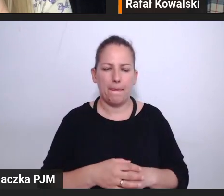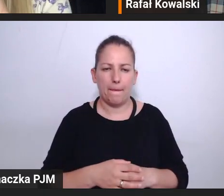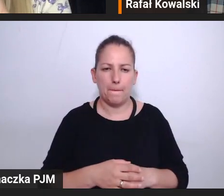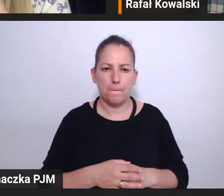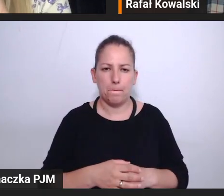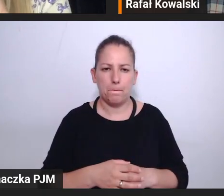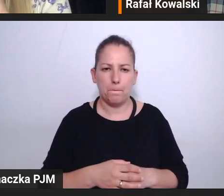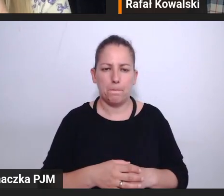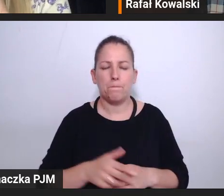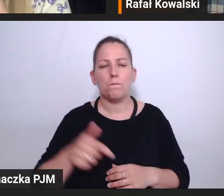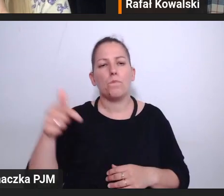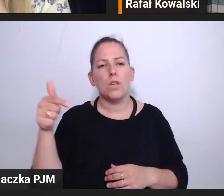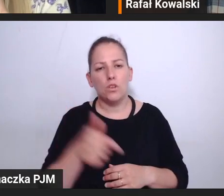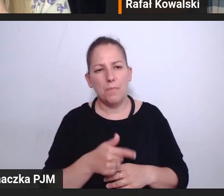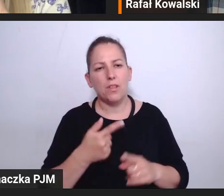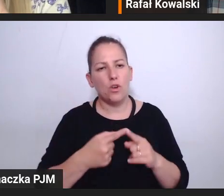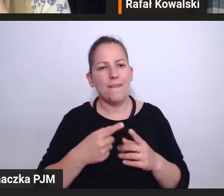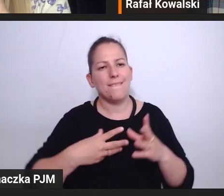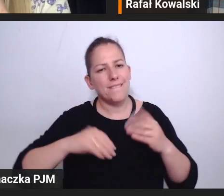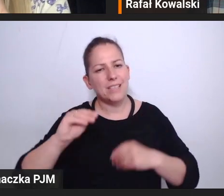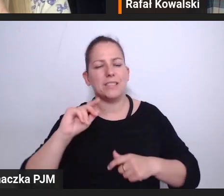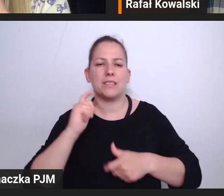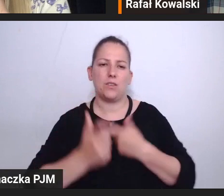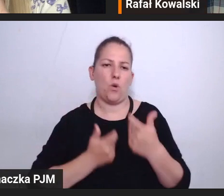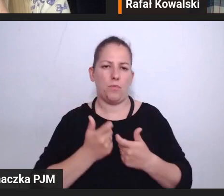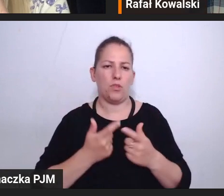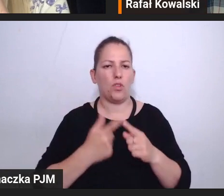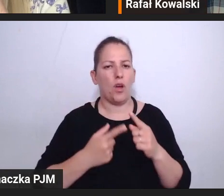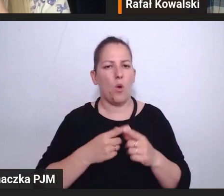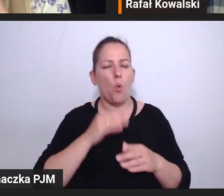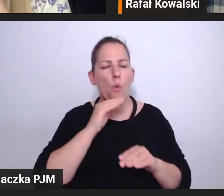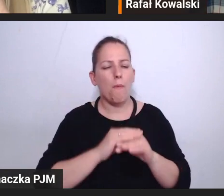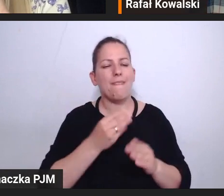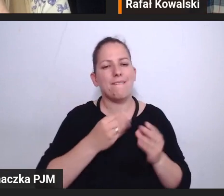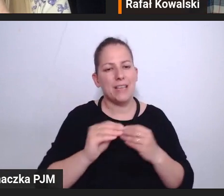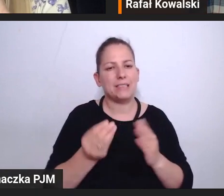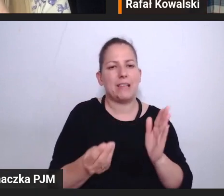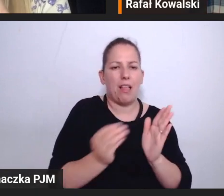jakby trzeba troszkę więcej zrobić, czyli trochę więcej w tej umowie napisać.